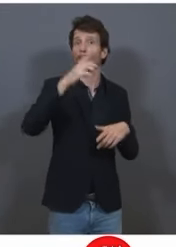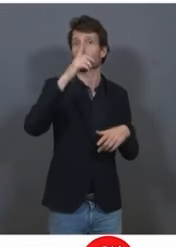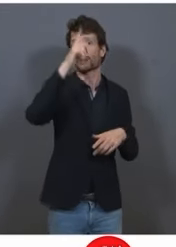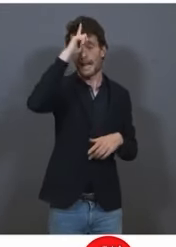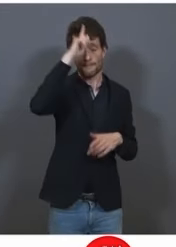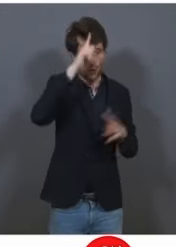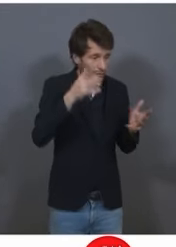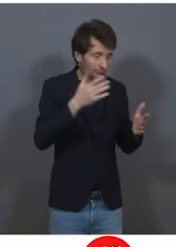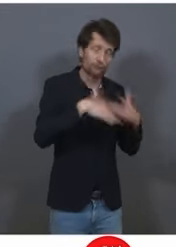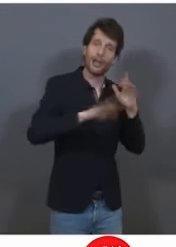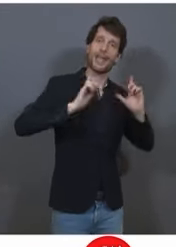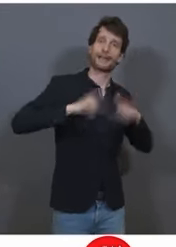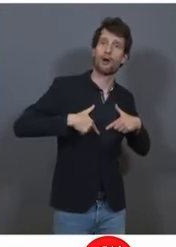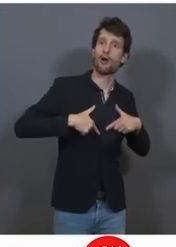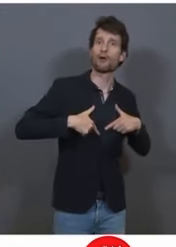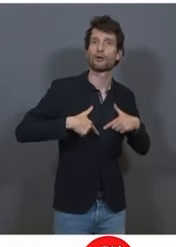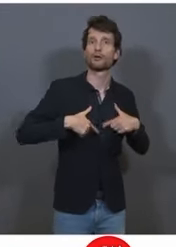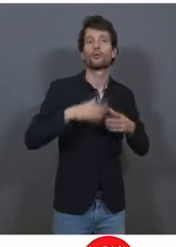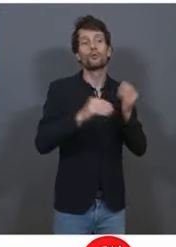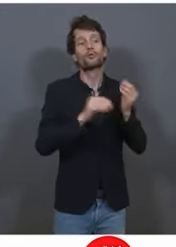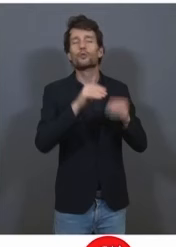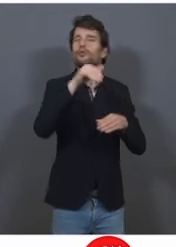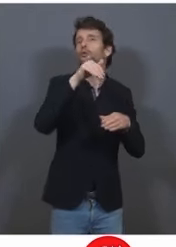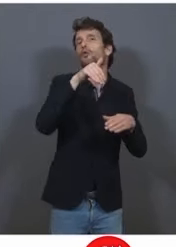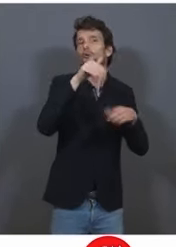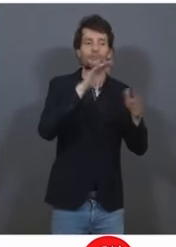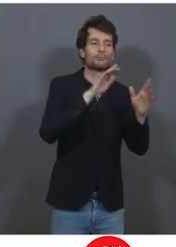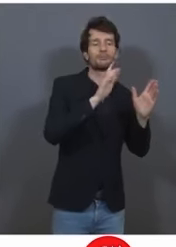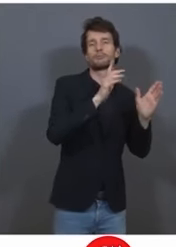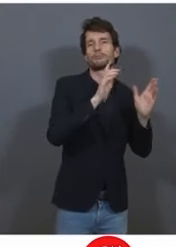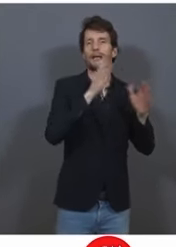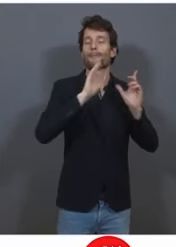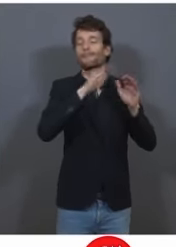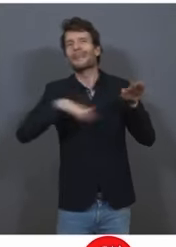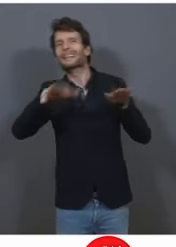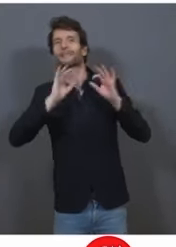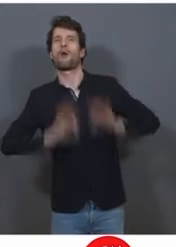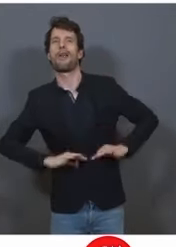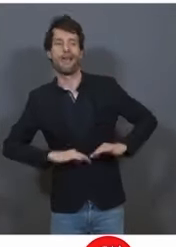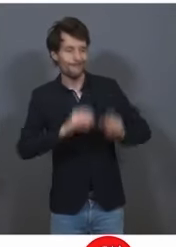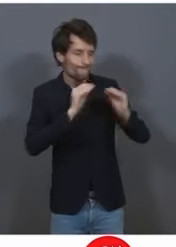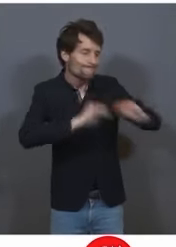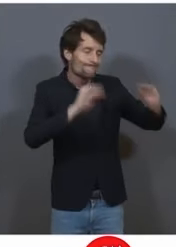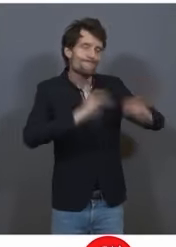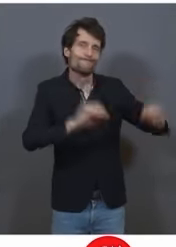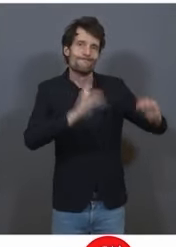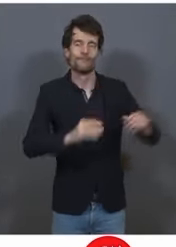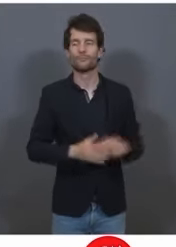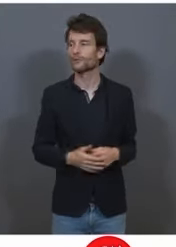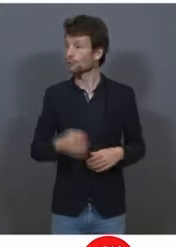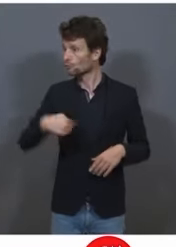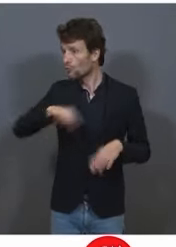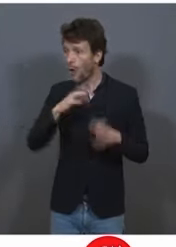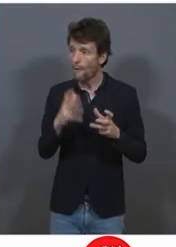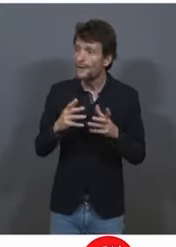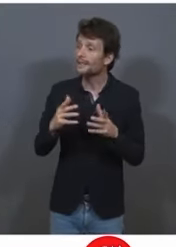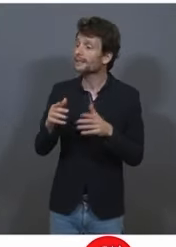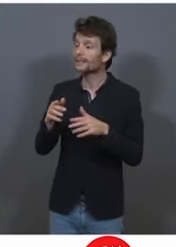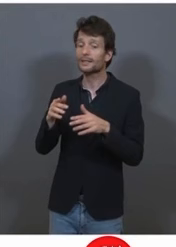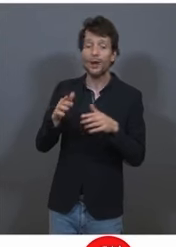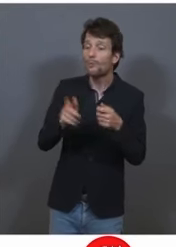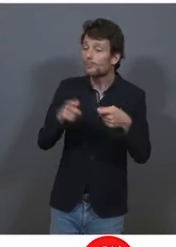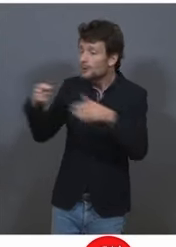Lille. Nous proposons également que se mettent autour d'une table non seulement les sponsors et partenaires actuels de